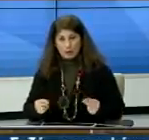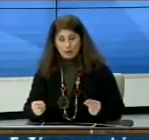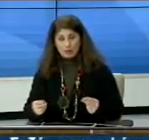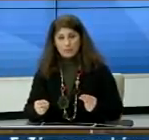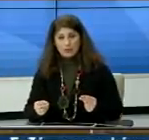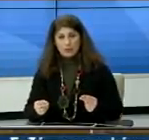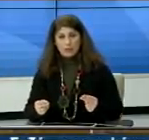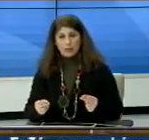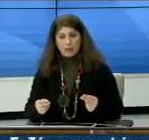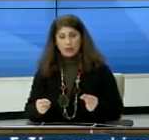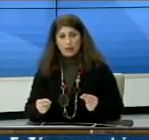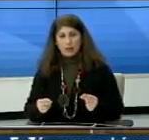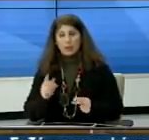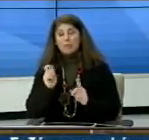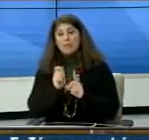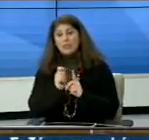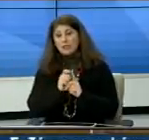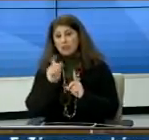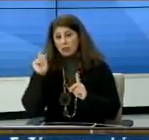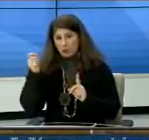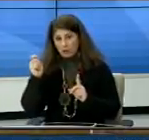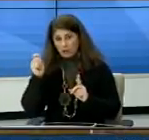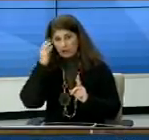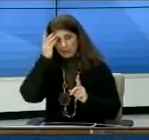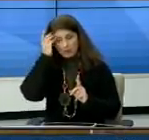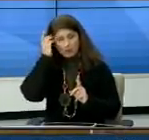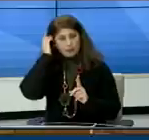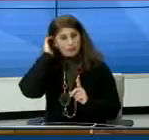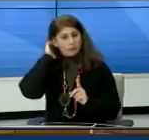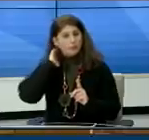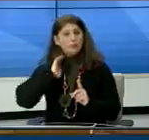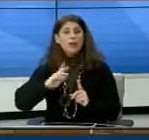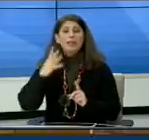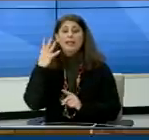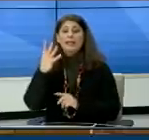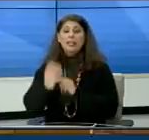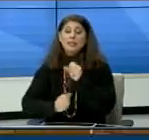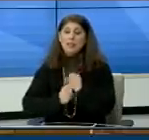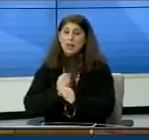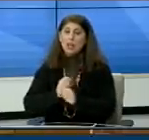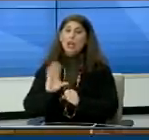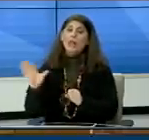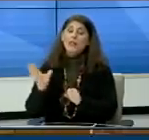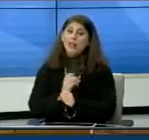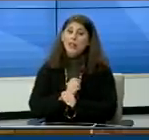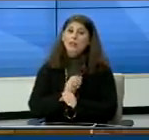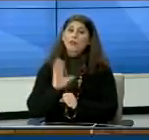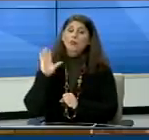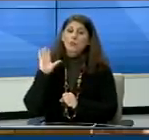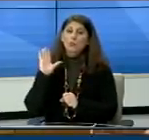αποτελεσματική ψηφιακή πολιτική, ώστε επί 4 χρόνια δεν κατόρθωσαν καν να ενεργοποιήσουν το